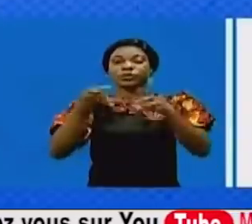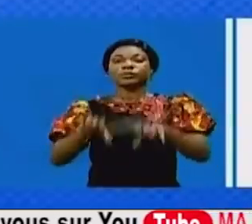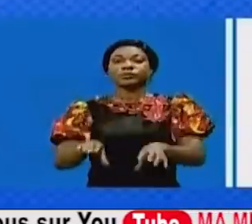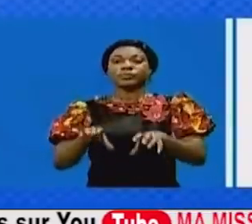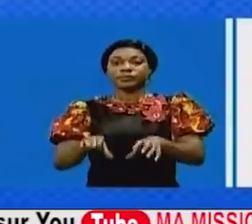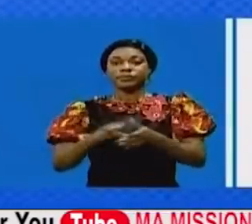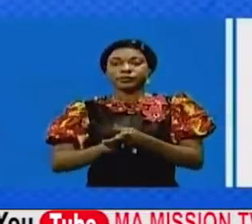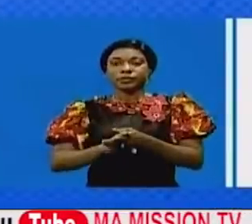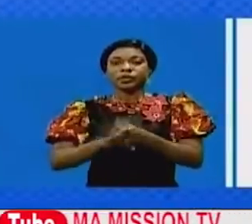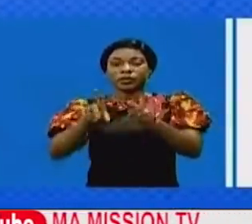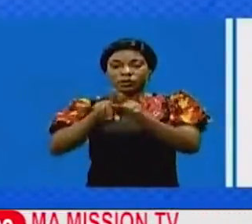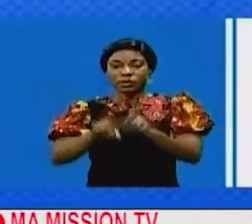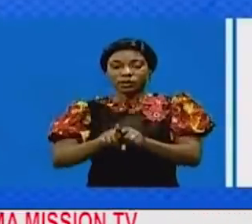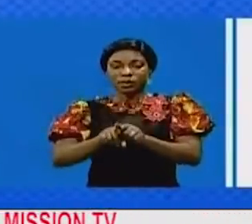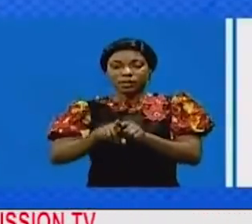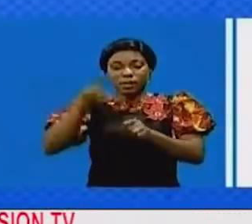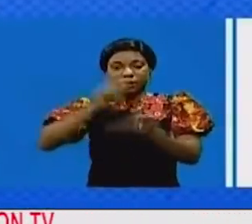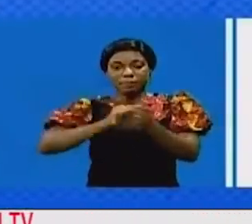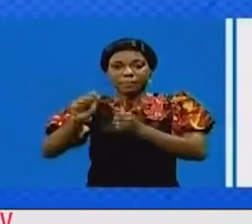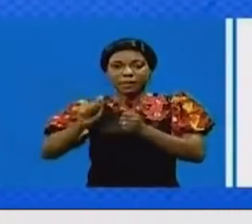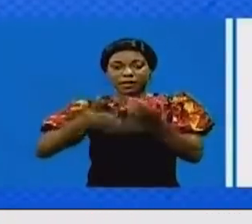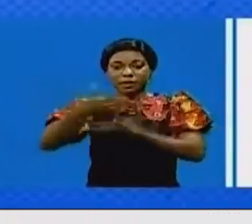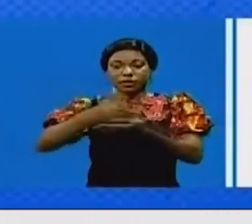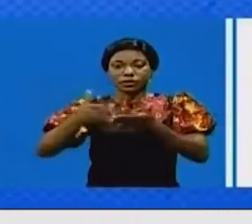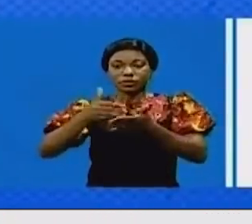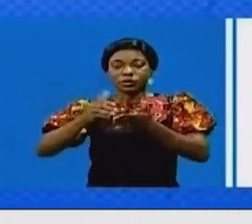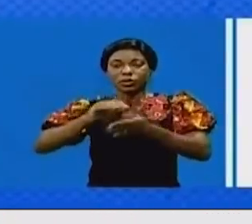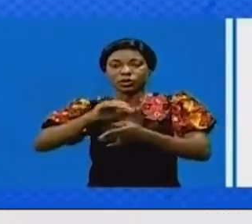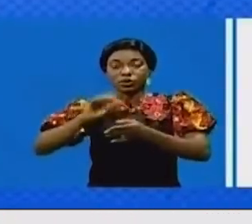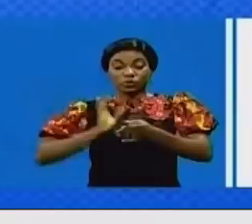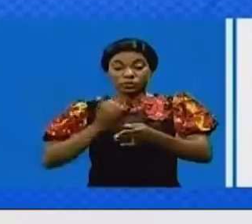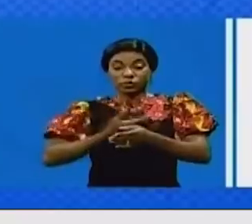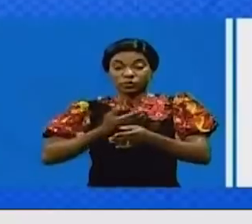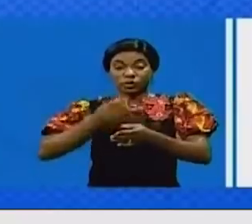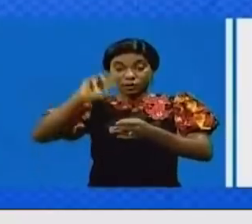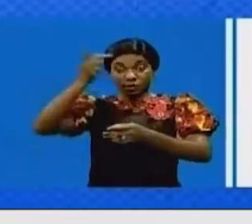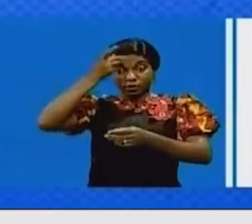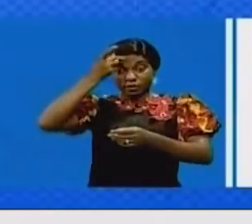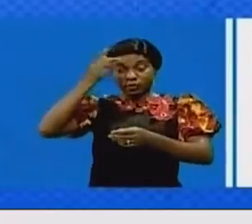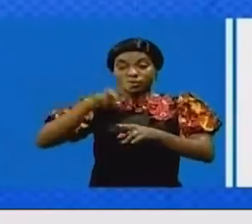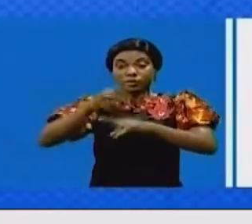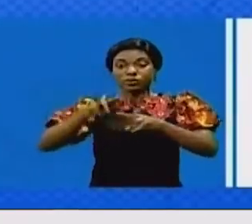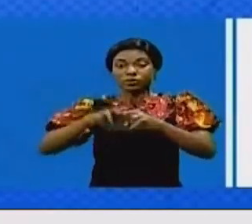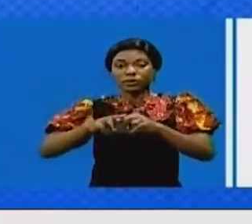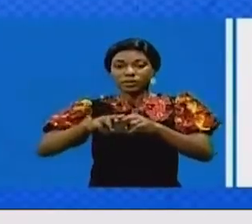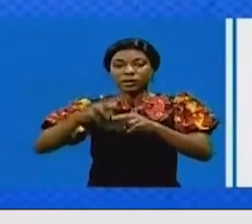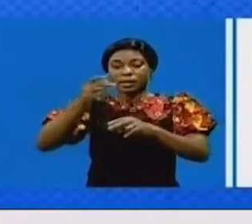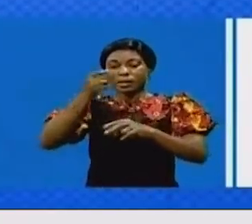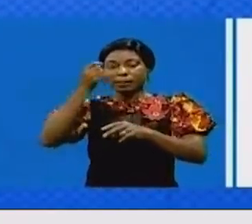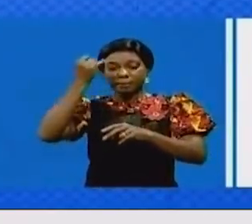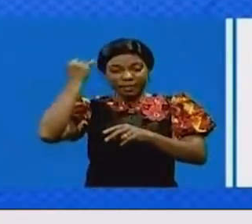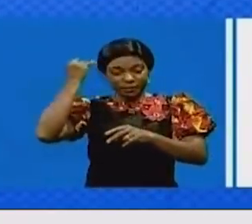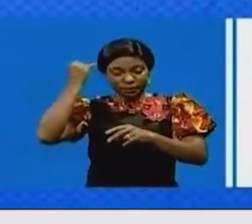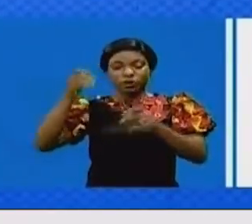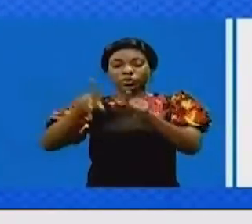Congo, qui devait être marqué par le retour de restes de notre héros national Patrice Emery Lumumba.